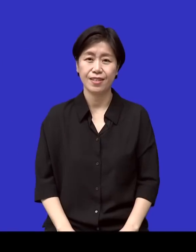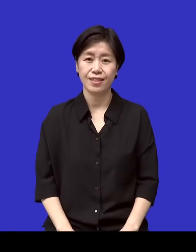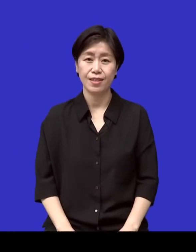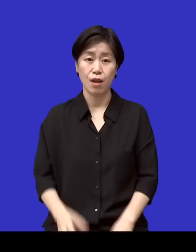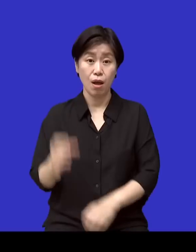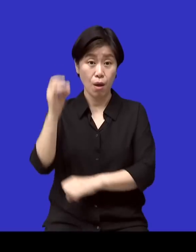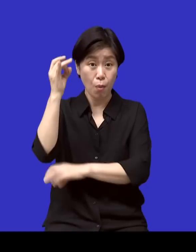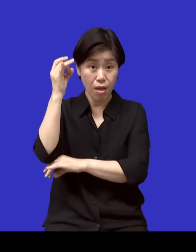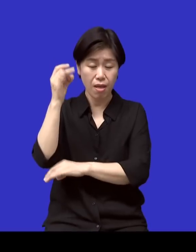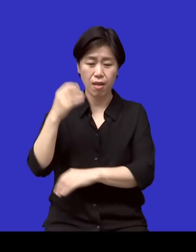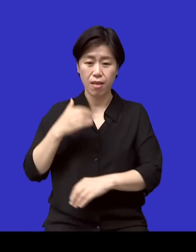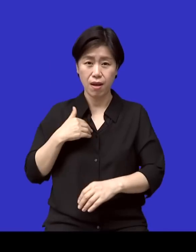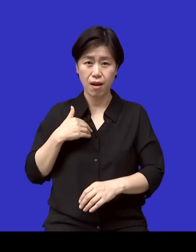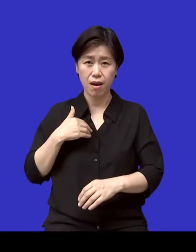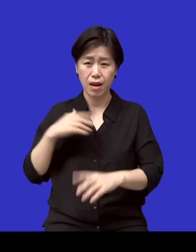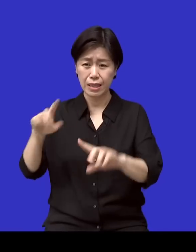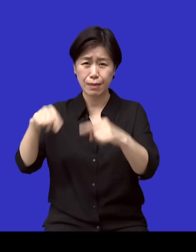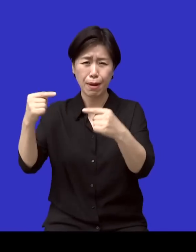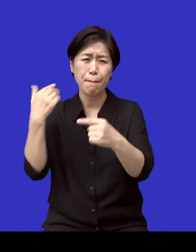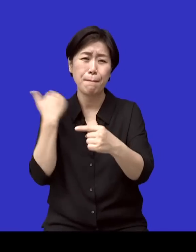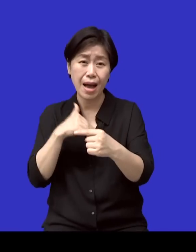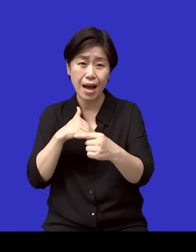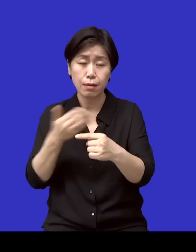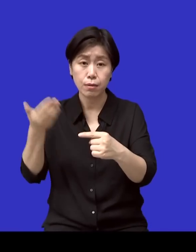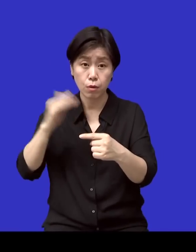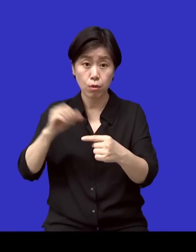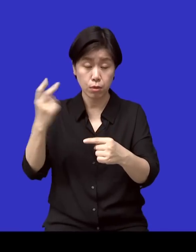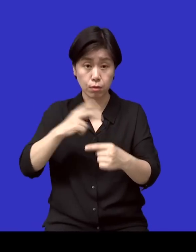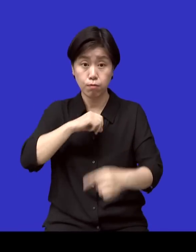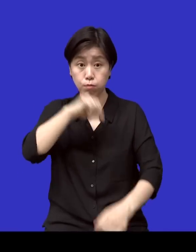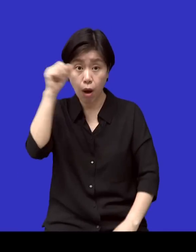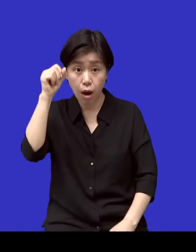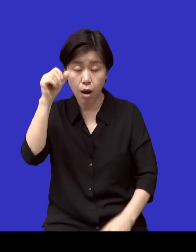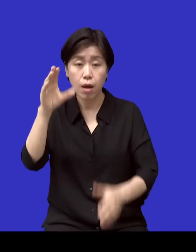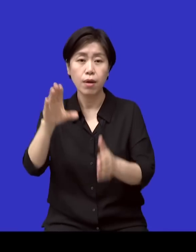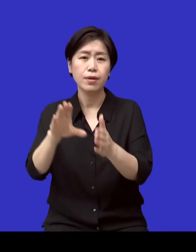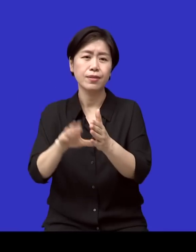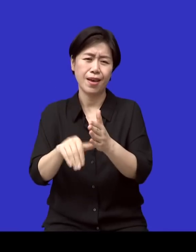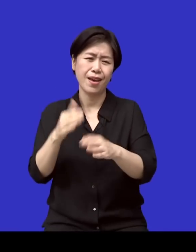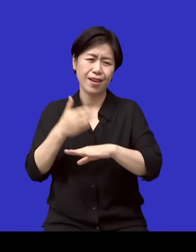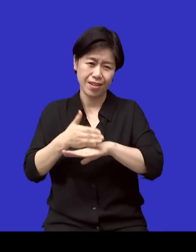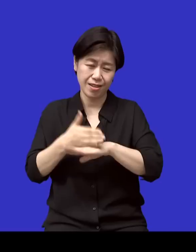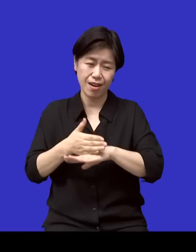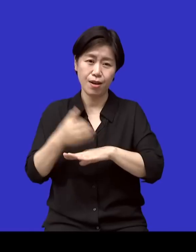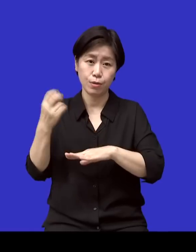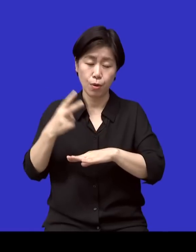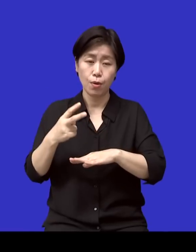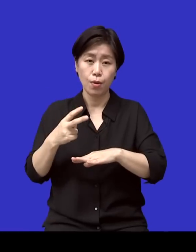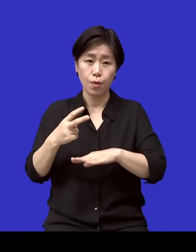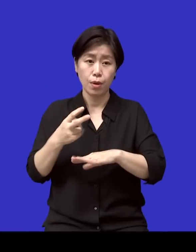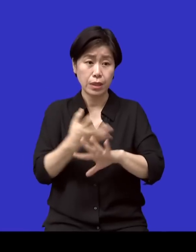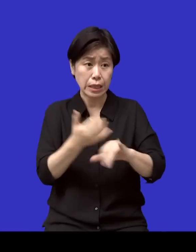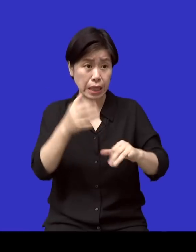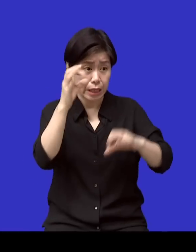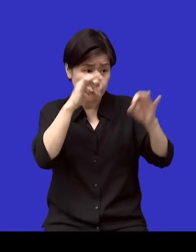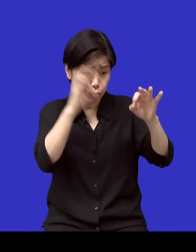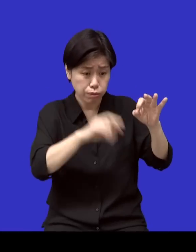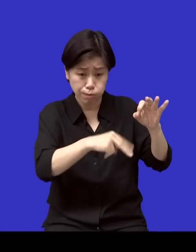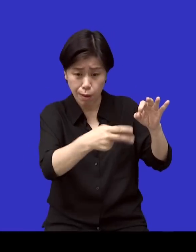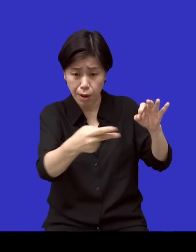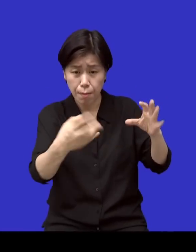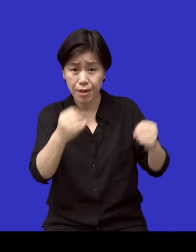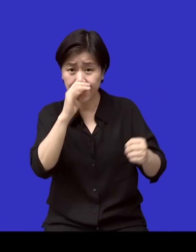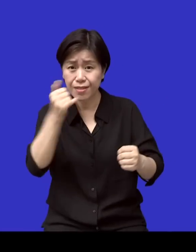수 있어서 정말 기적적이었고 네네. 남들 다 넘어질 때 저는 무사히 이 코스를 완주했다는 거에 너무